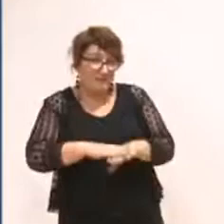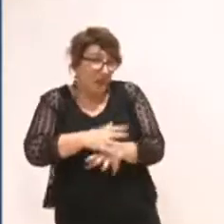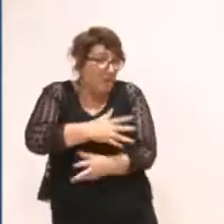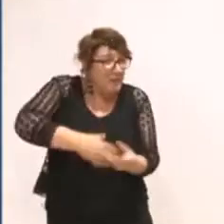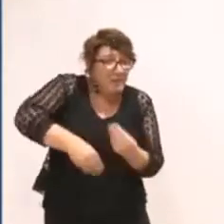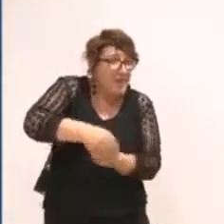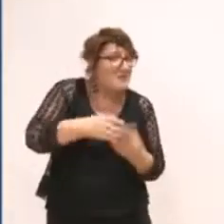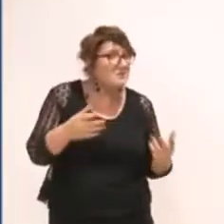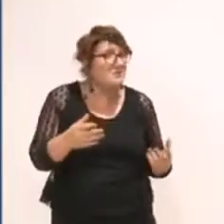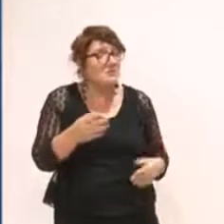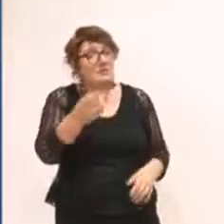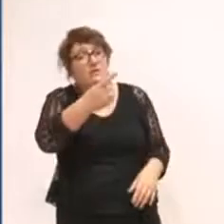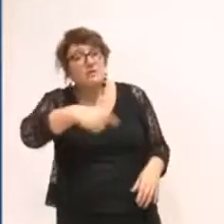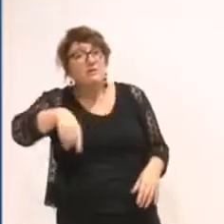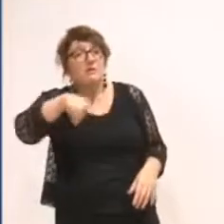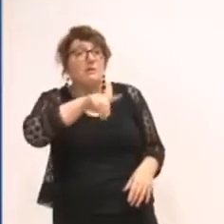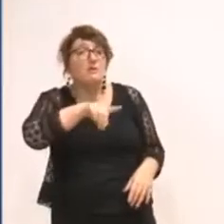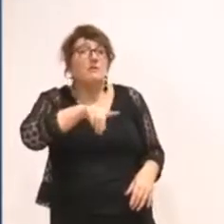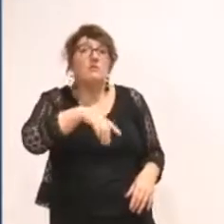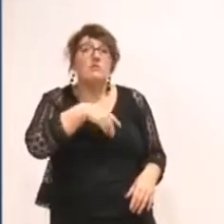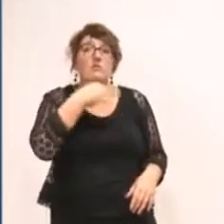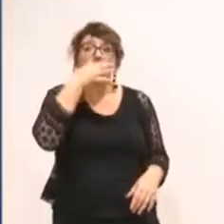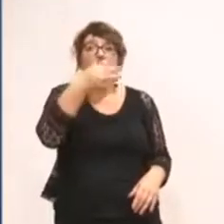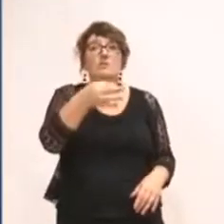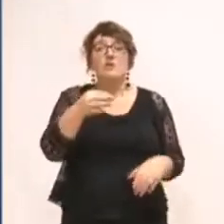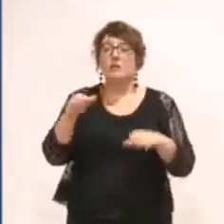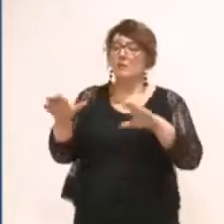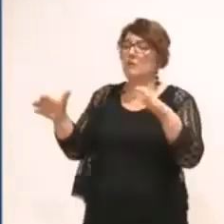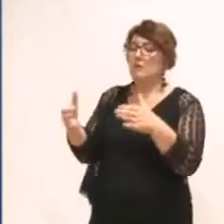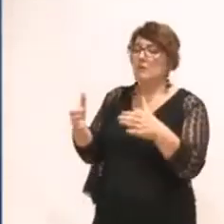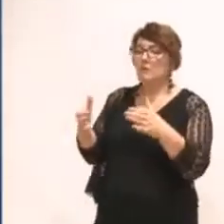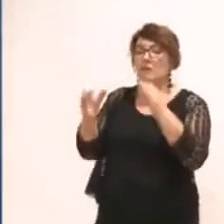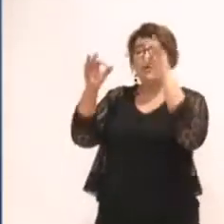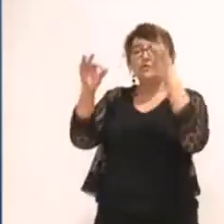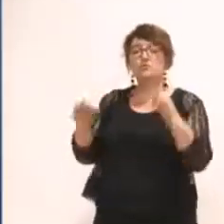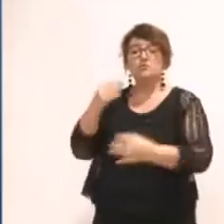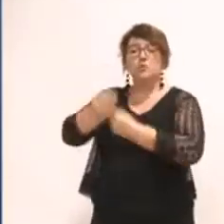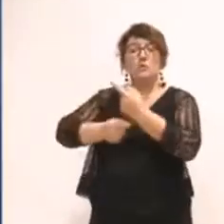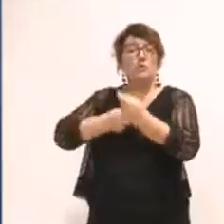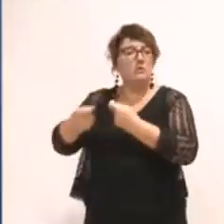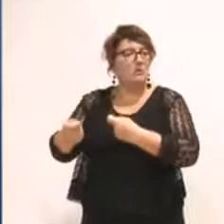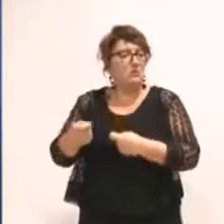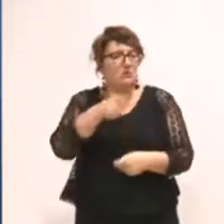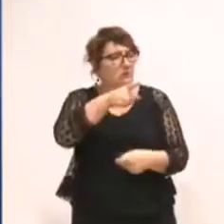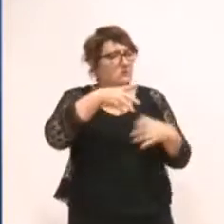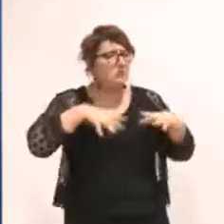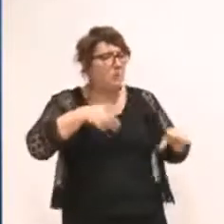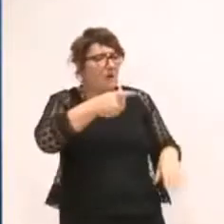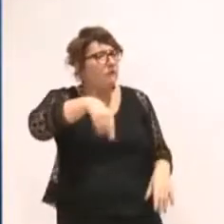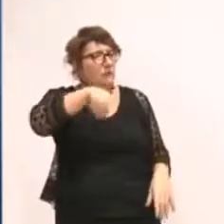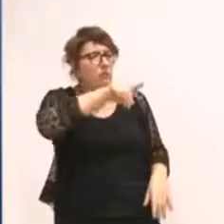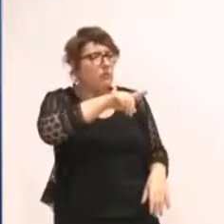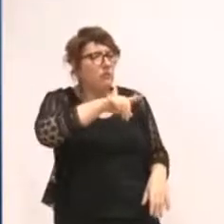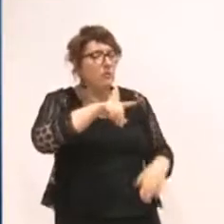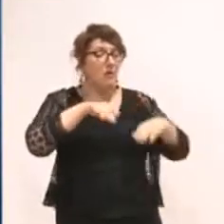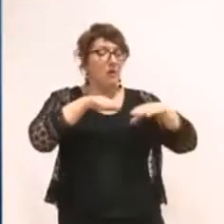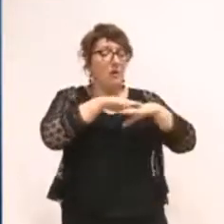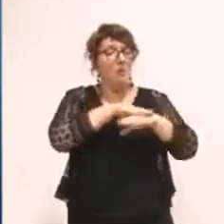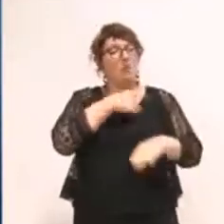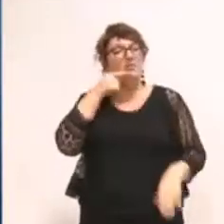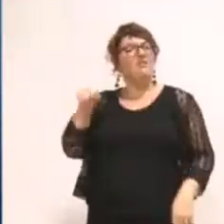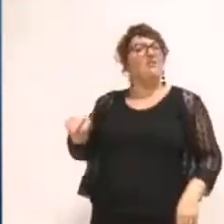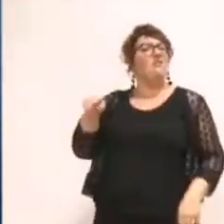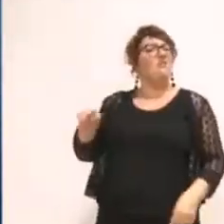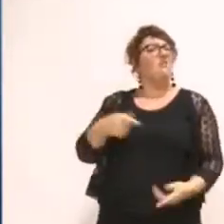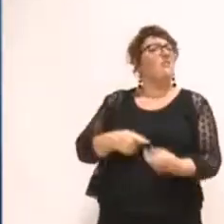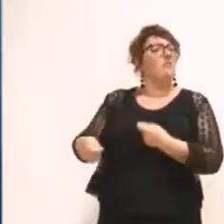est la légitimité d'un collectif, c'est le collectif. Si, comme les politiques se mettent à dire ce collectif n'est pas légitime,